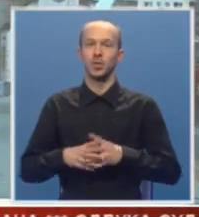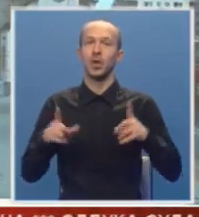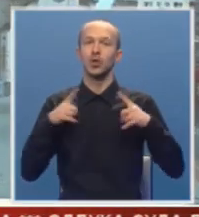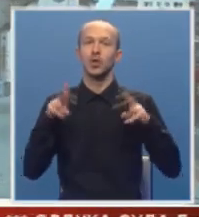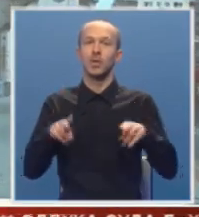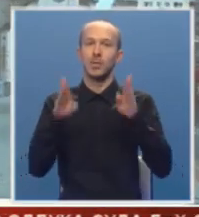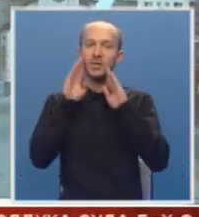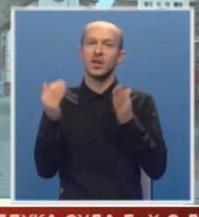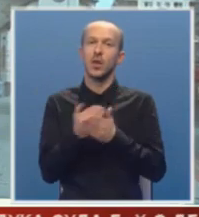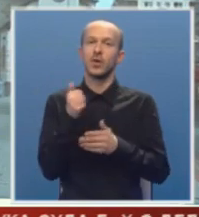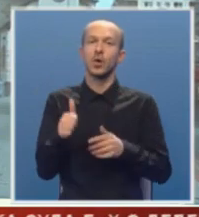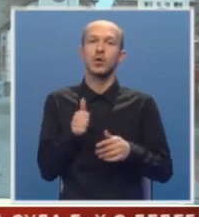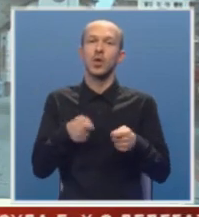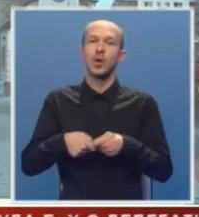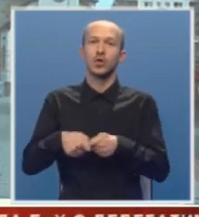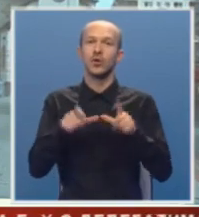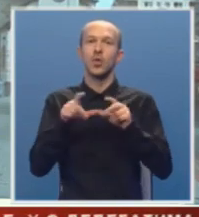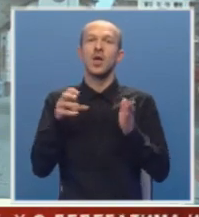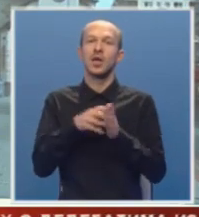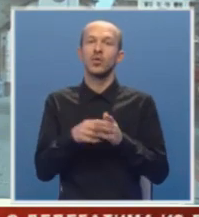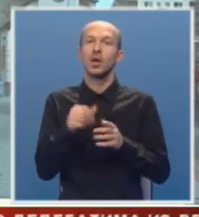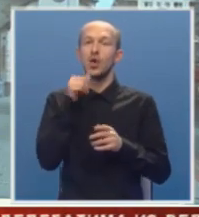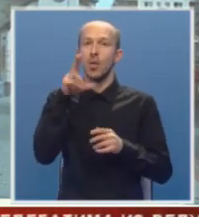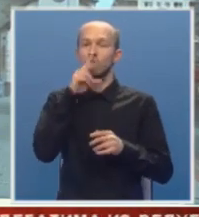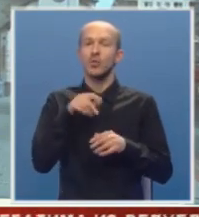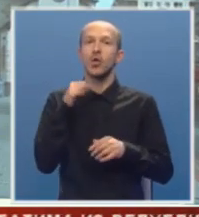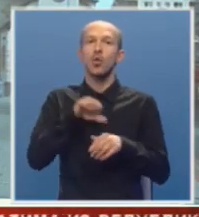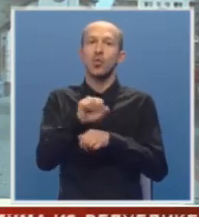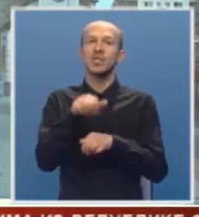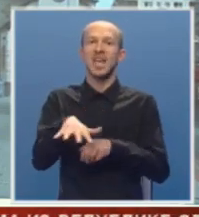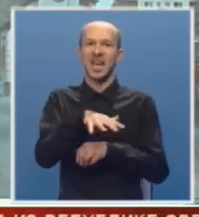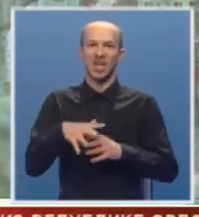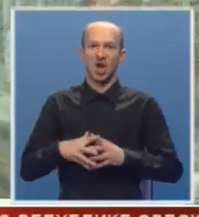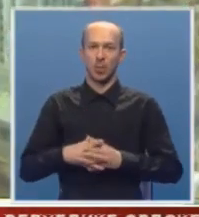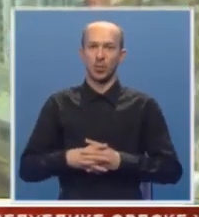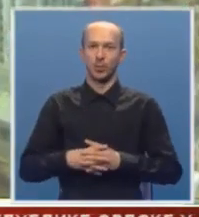Doček pravoslavne nove godine organizovan je i u gradovima i opštinama Dobojske regije.